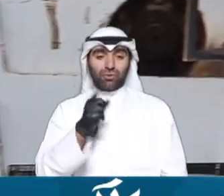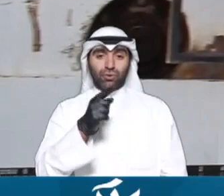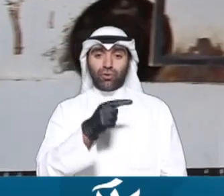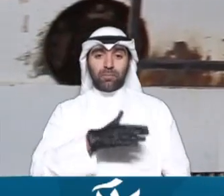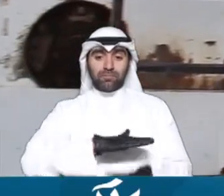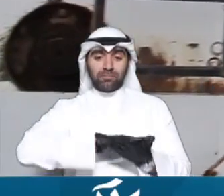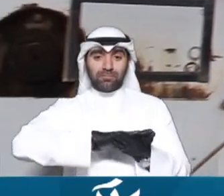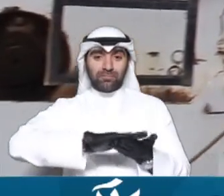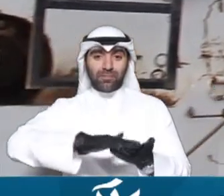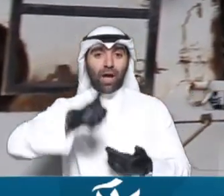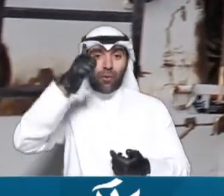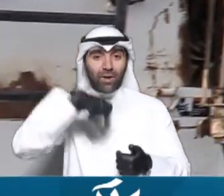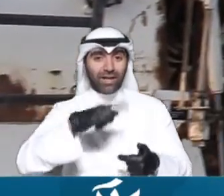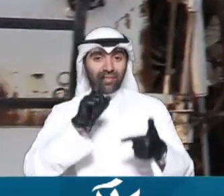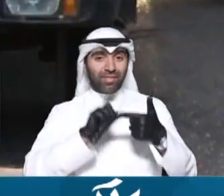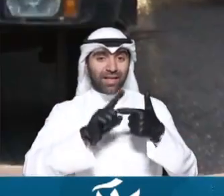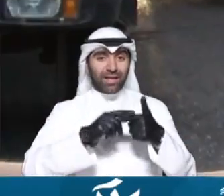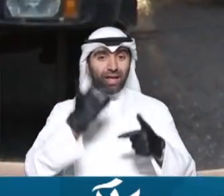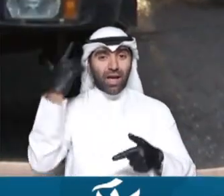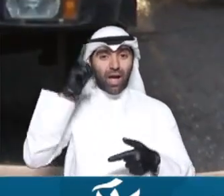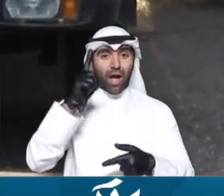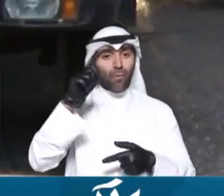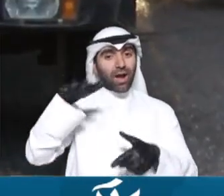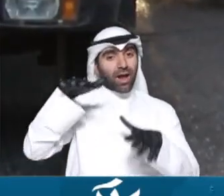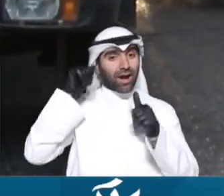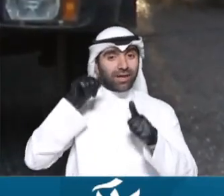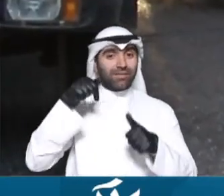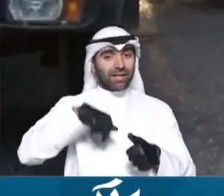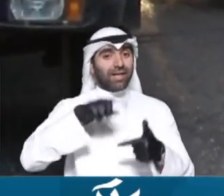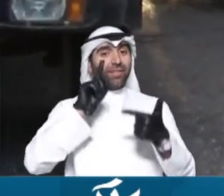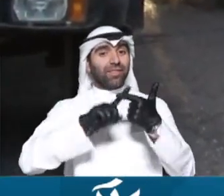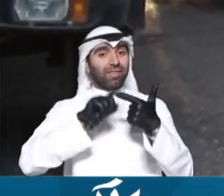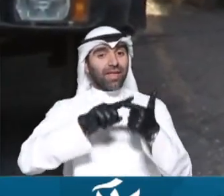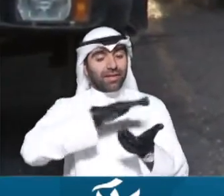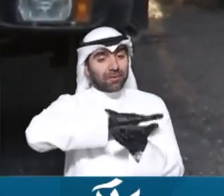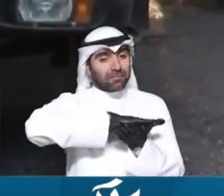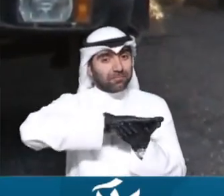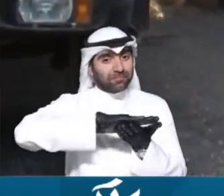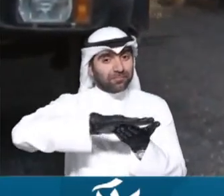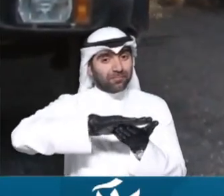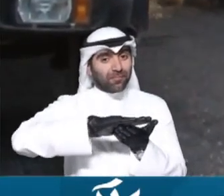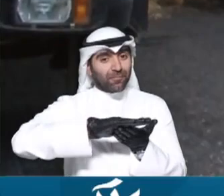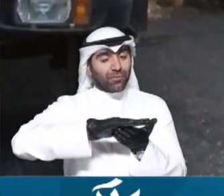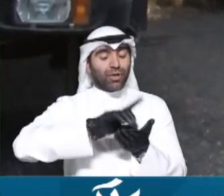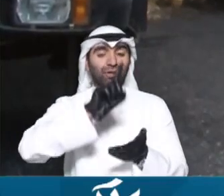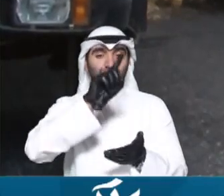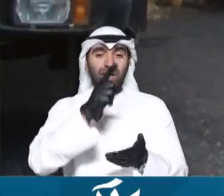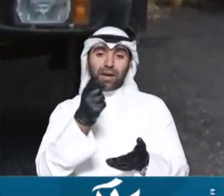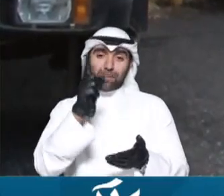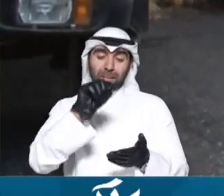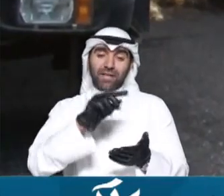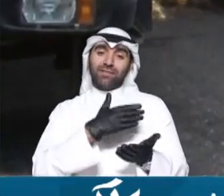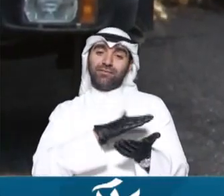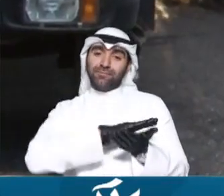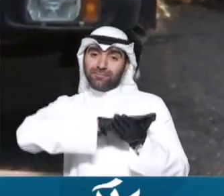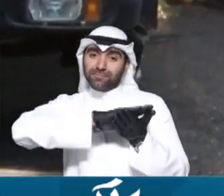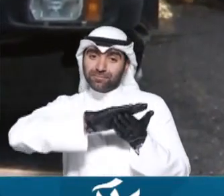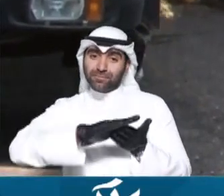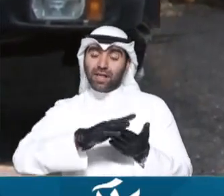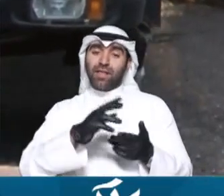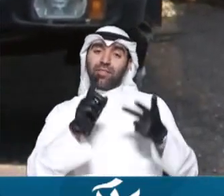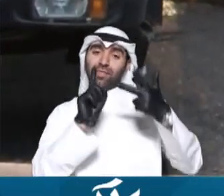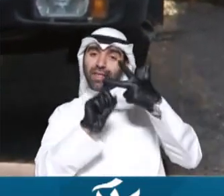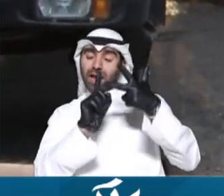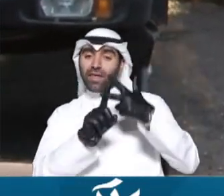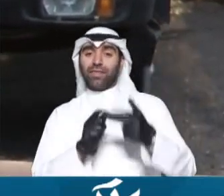الثانية بطول كيلو ونص تقريبا في عرض ثلاث حافات، والموقع الثاني إن شاء الله راح يكون عندنا